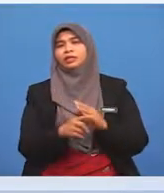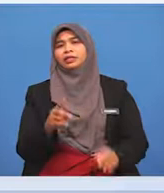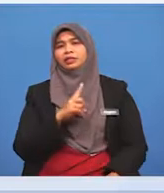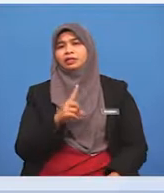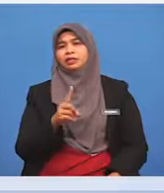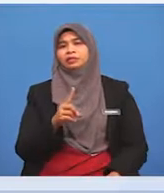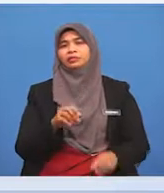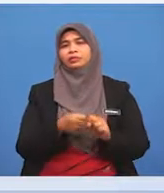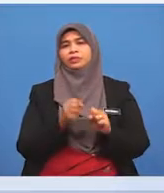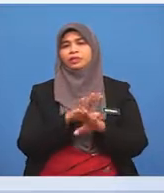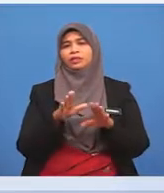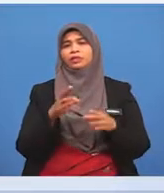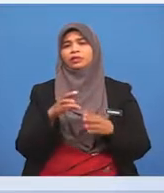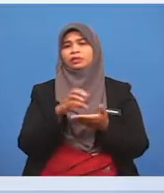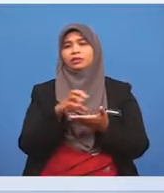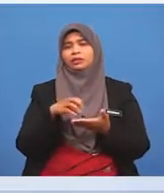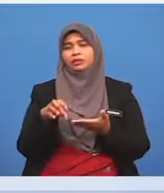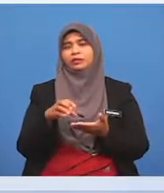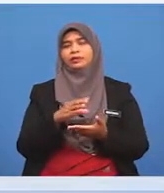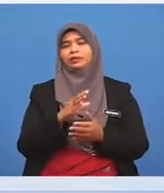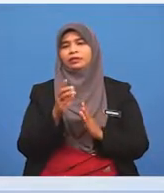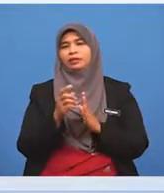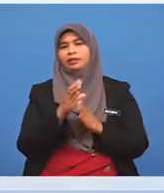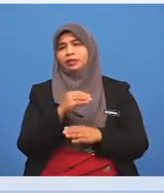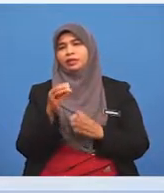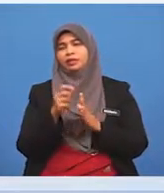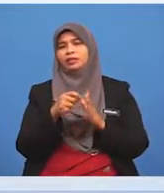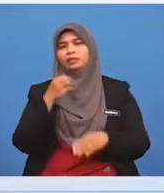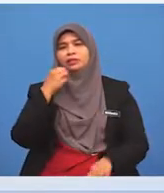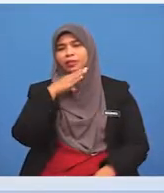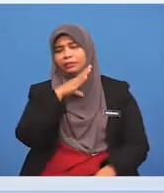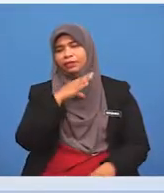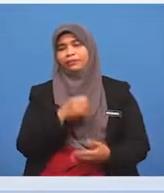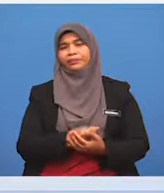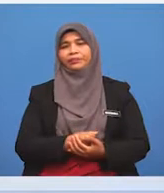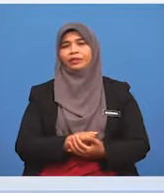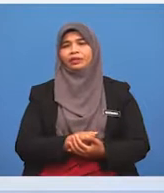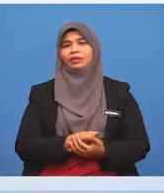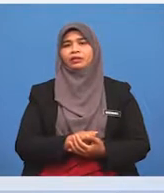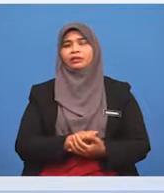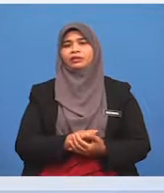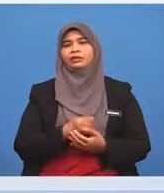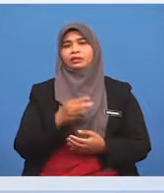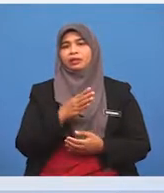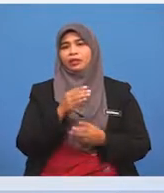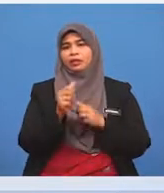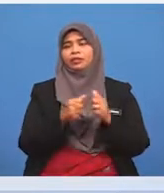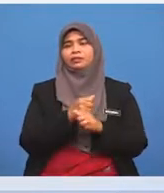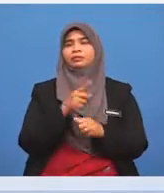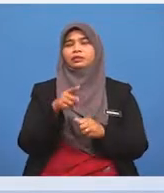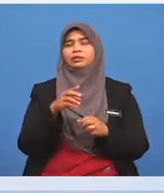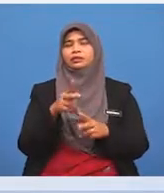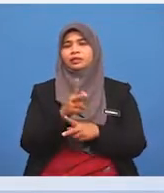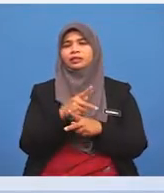sentiasa diurus dan dijaga dengan baik. Yang keempat, berinteraksi dengan